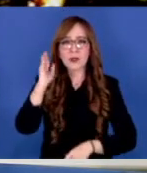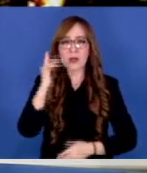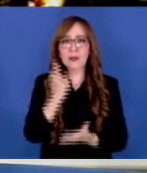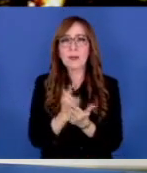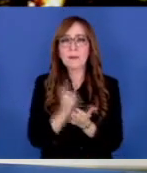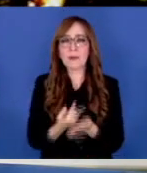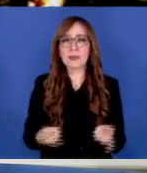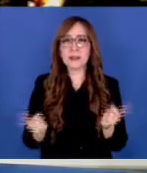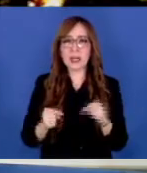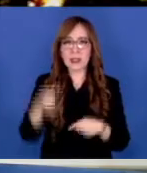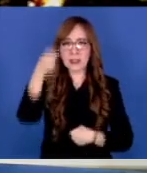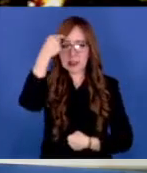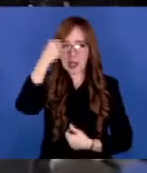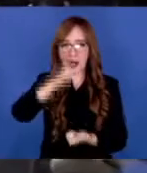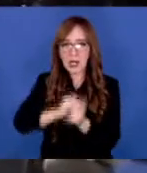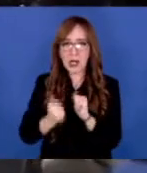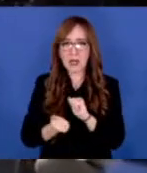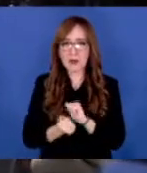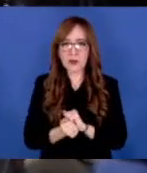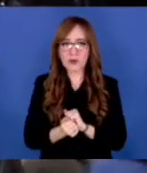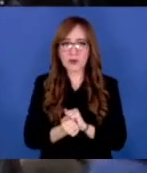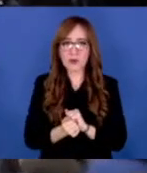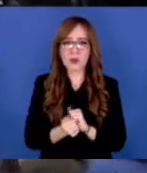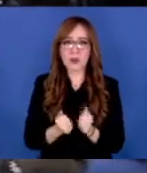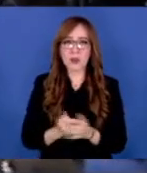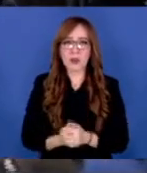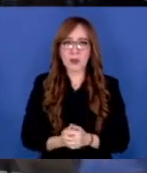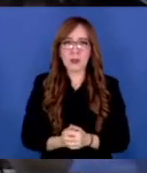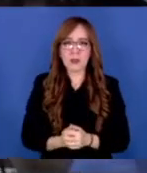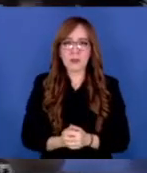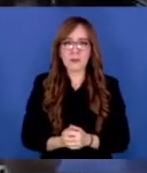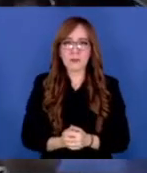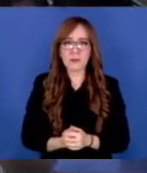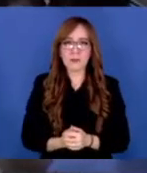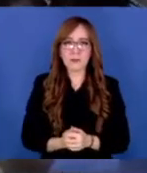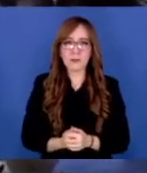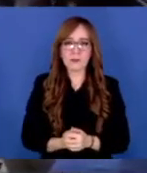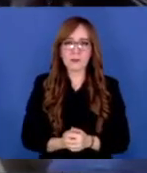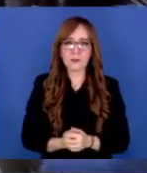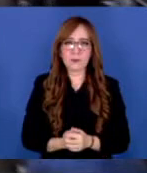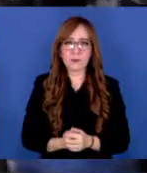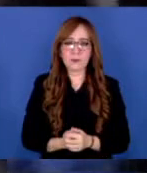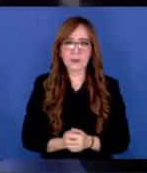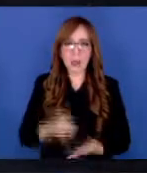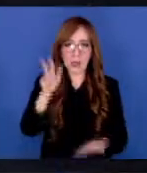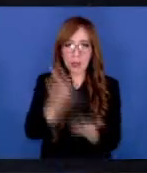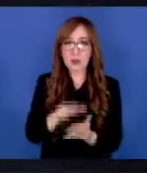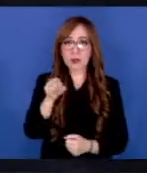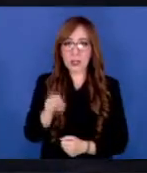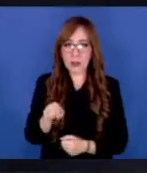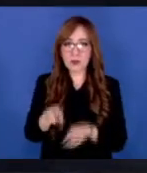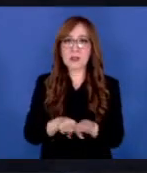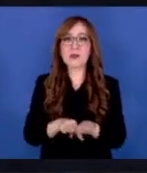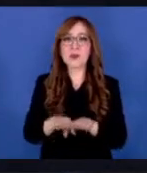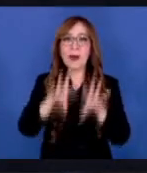Jaya sebagai tersangka kasus pemerasan terhadap mantan Menteri Pertanian Syahrul Yasin Limpo. Keputusan tersebut diambil